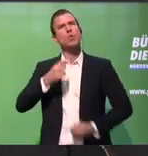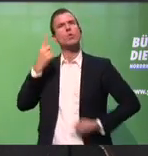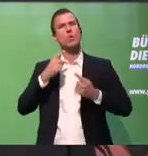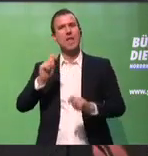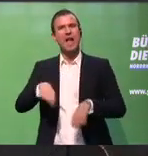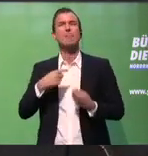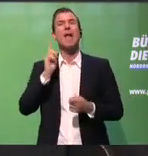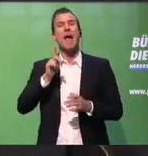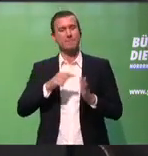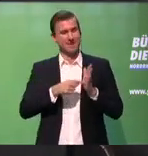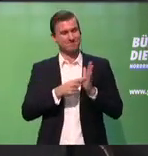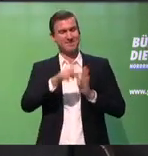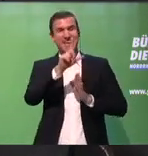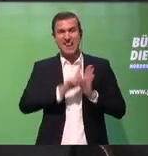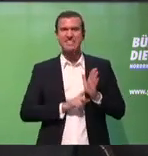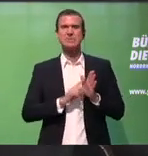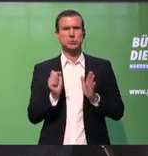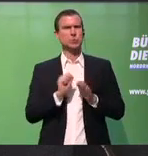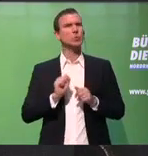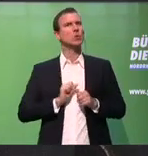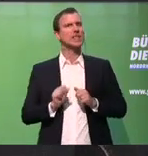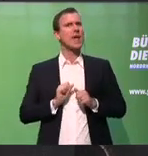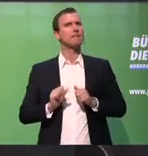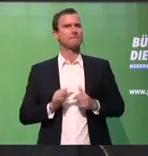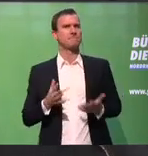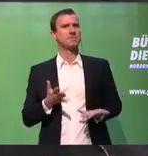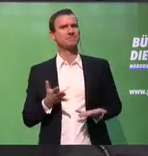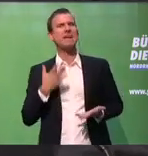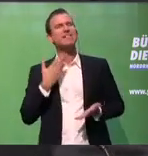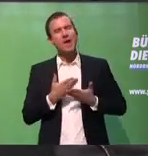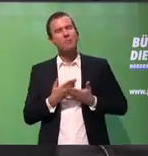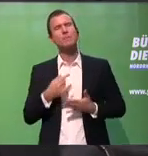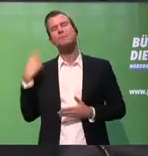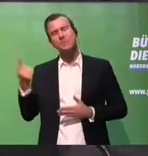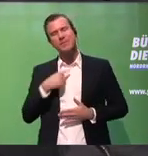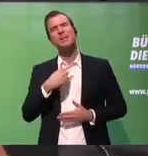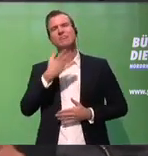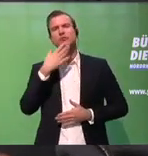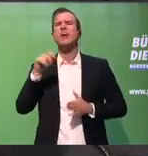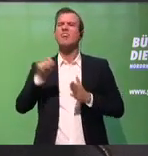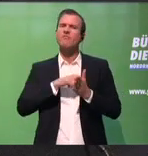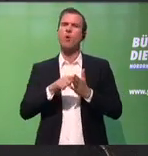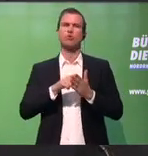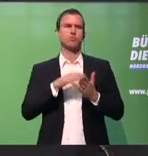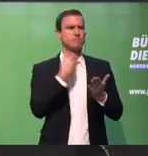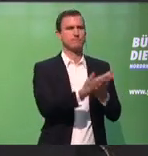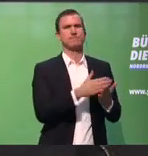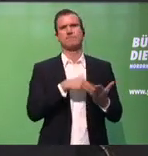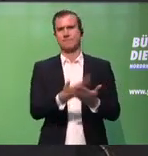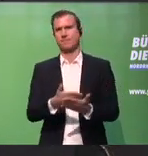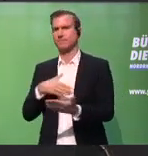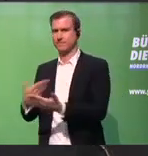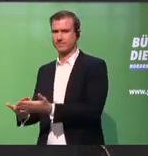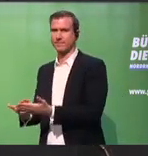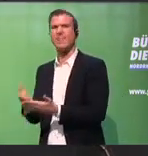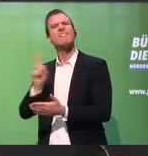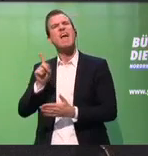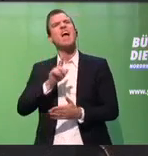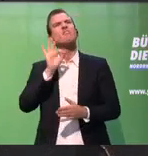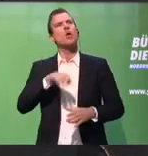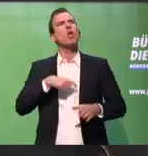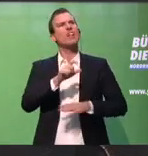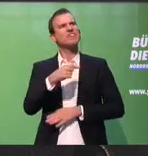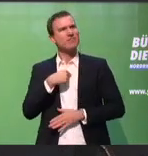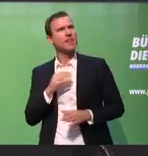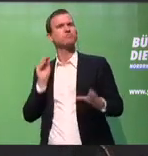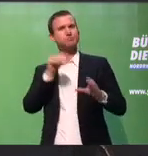zumindest wird es auf dieser Liste insgesamt sehr eng. Und deswegen ist uns wichtig, eben Voten zu vergeben, um sozusagen denjenigen, die für NRW dort ins Rennen zu